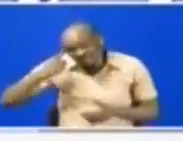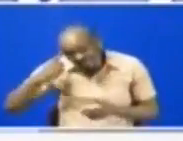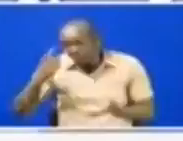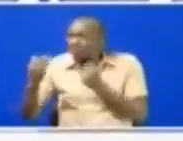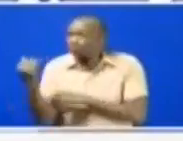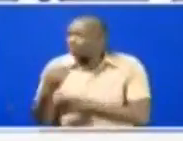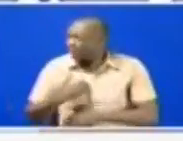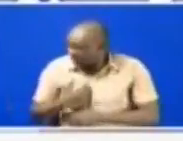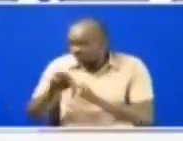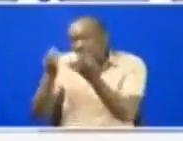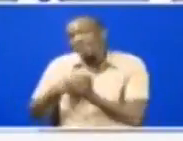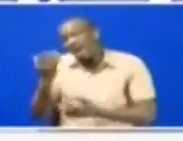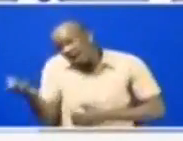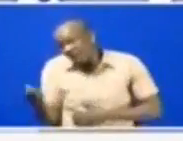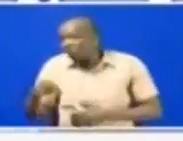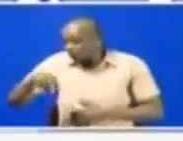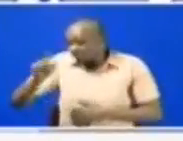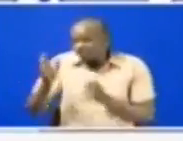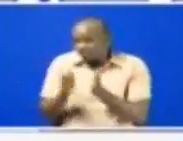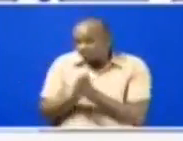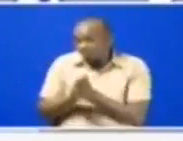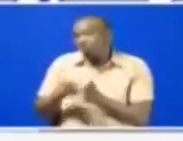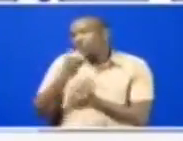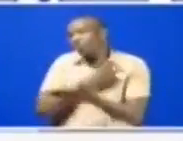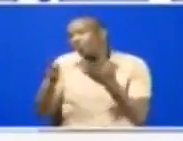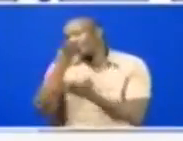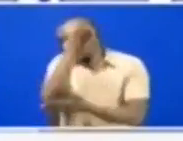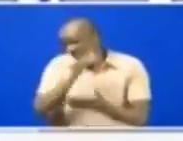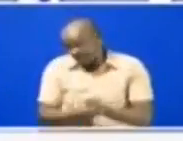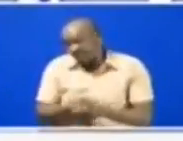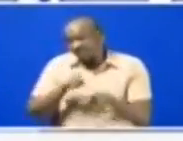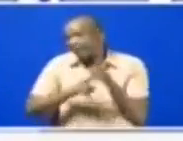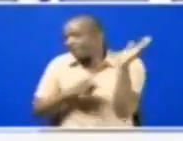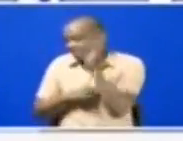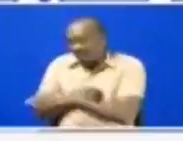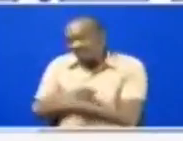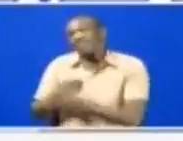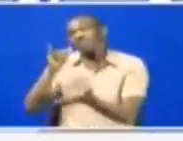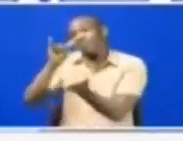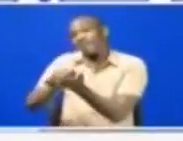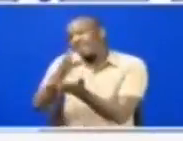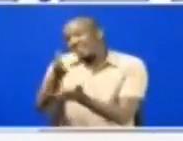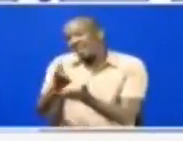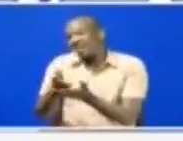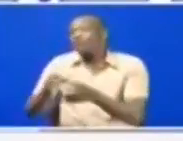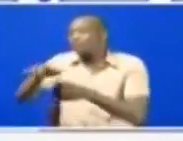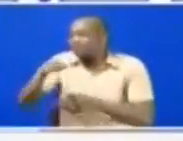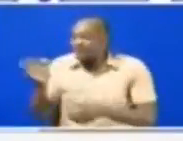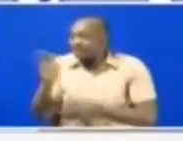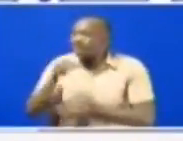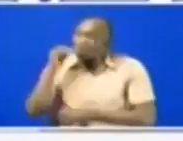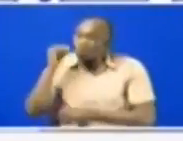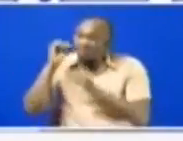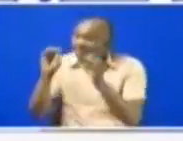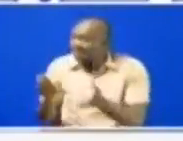na watoto. Una familia, umetoka karibu tuseme wiki kama mbili. Unarudi pale Jomo Kenyatta tena auna ta transport ya kukupeleka